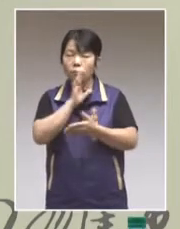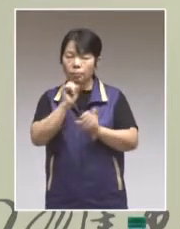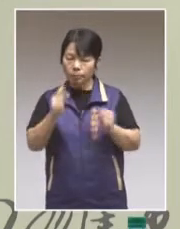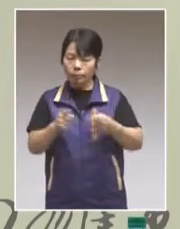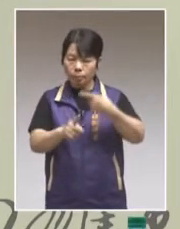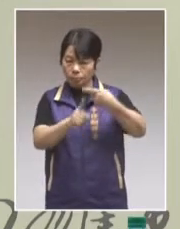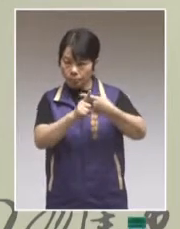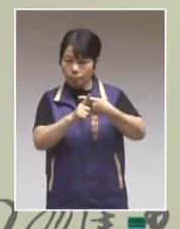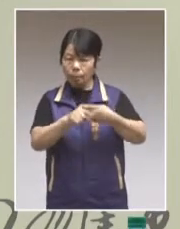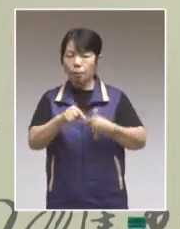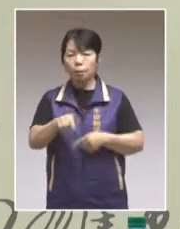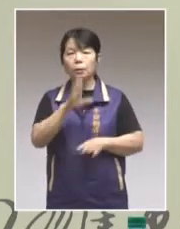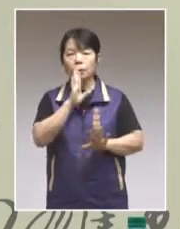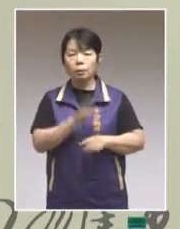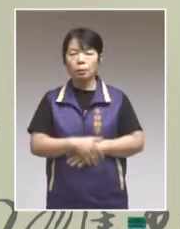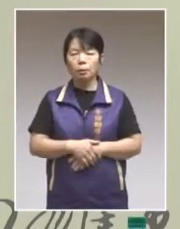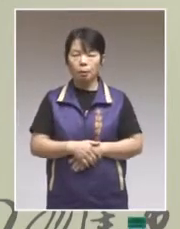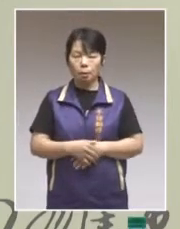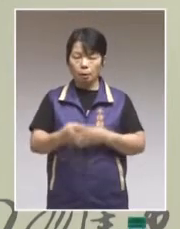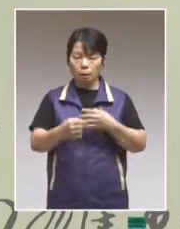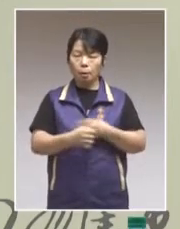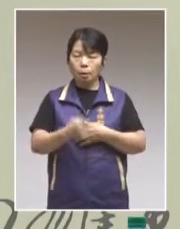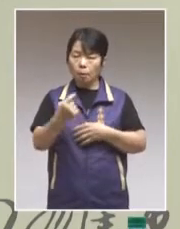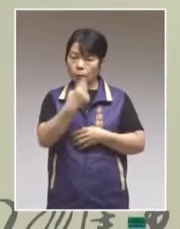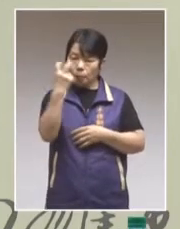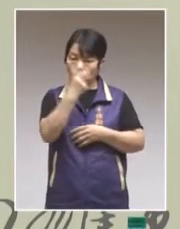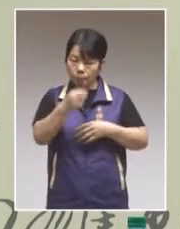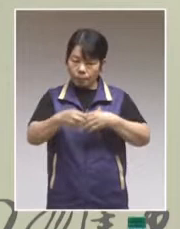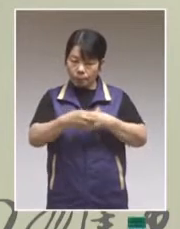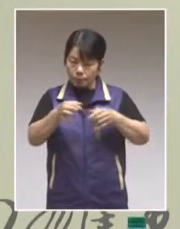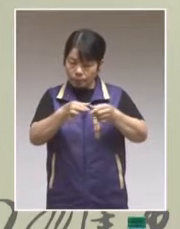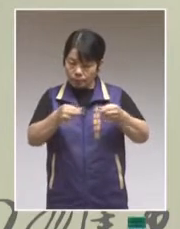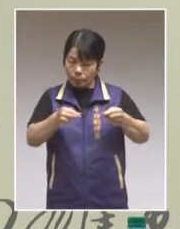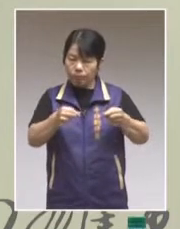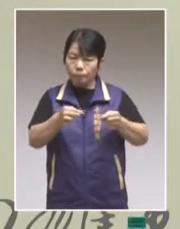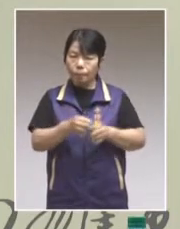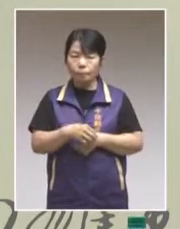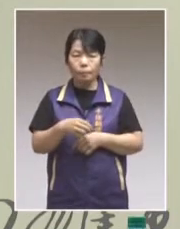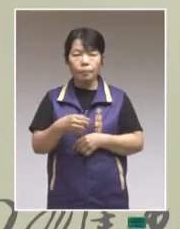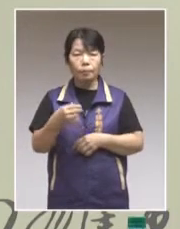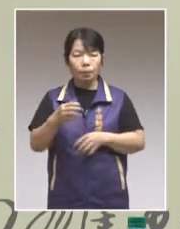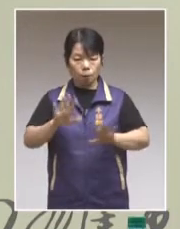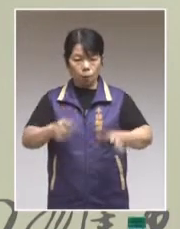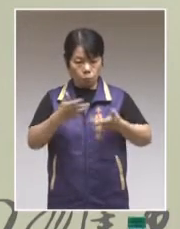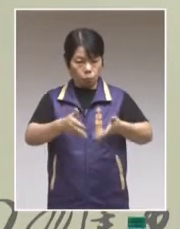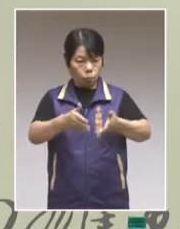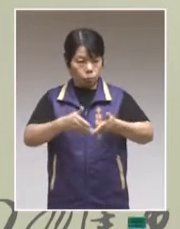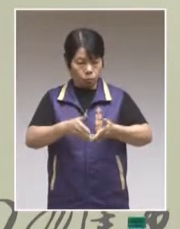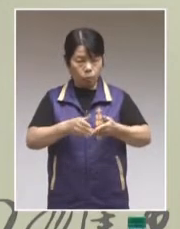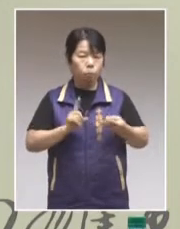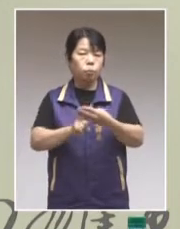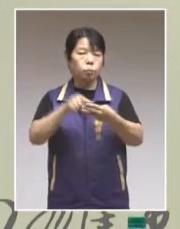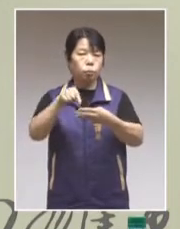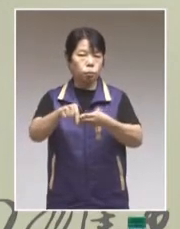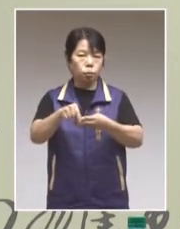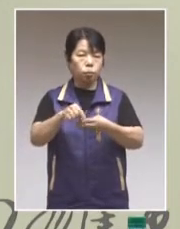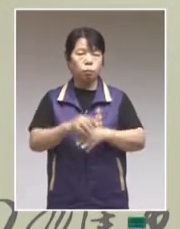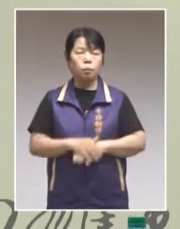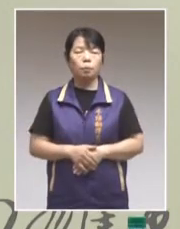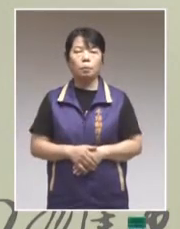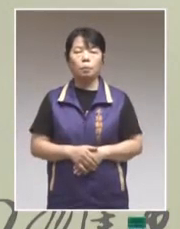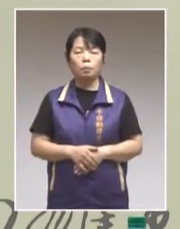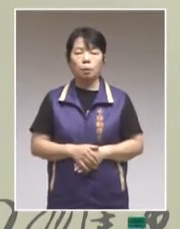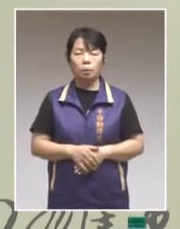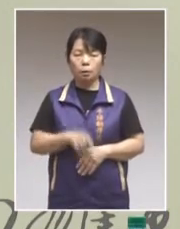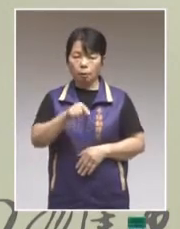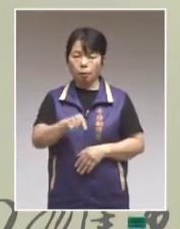确诊。简单讲，是快筛，快筛阳，好，来作为一个确诊重要的一个依据。好，那这个部分就要